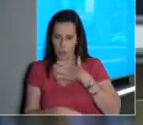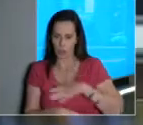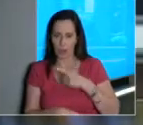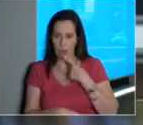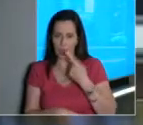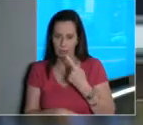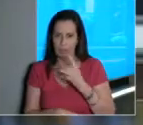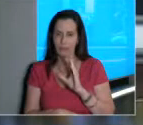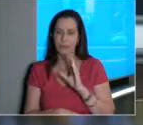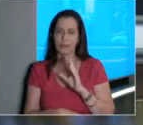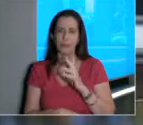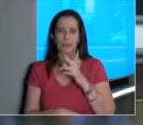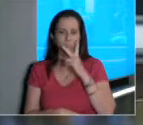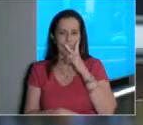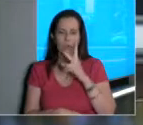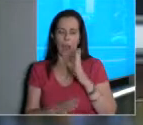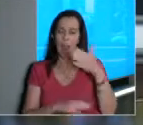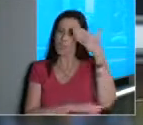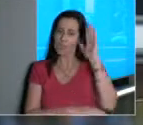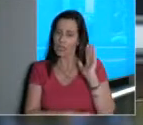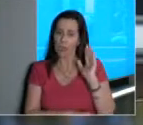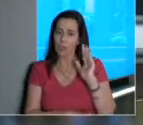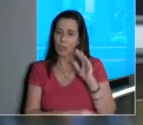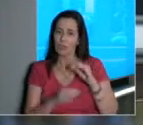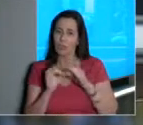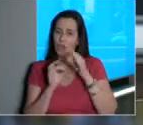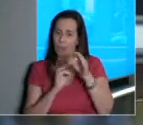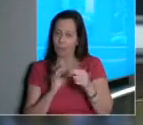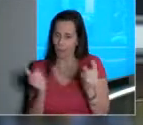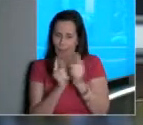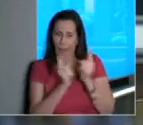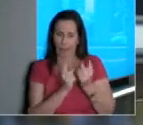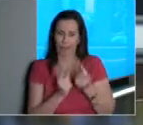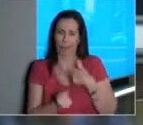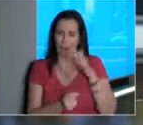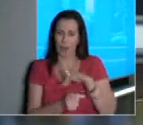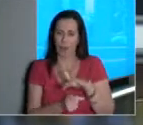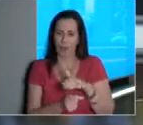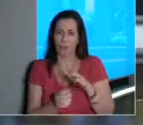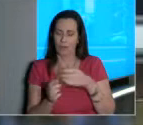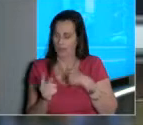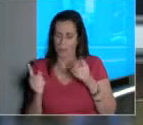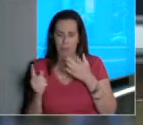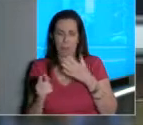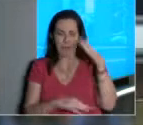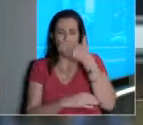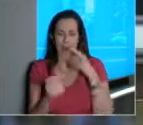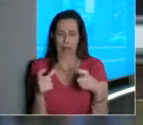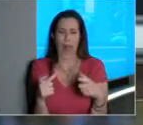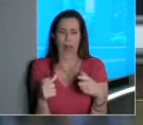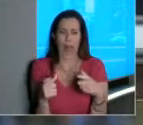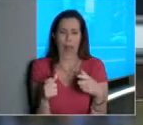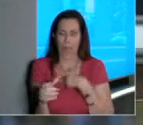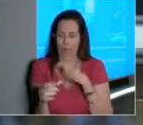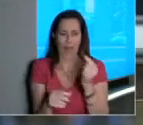הדיון שלנו טיפה ללמעלה, ונסתכל בעצם על מדינה שהמרחקים בהם מצחיקים. אנחנו אפילו לא מגיעים למרחק של